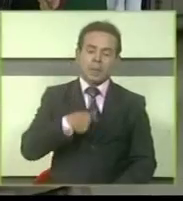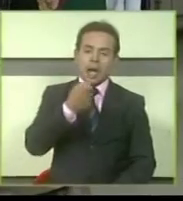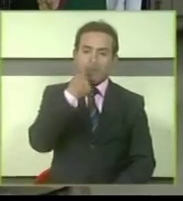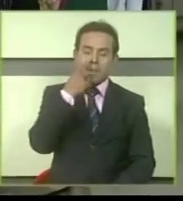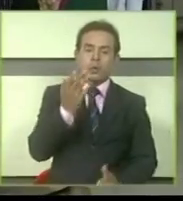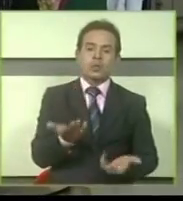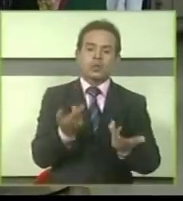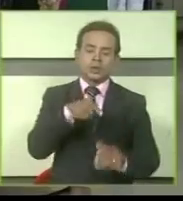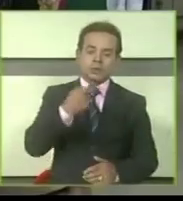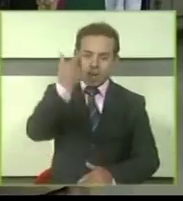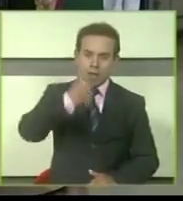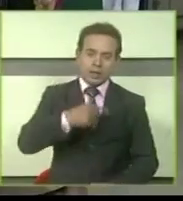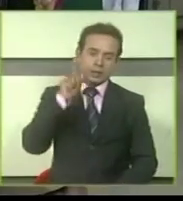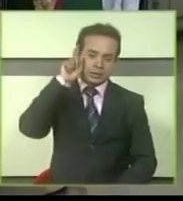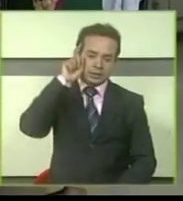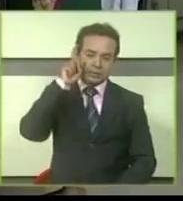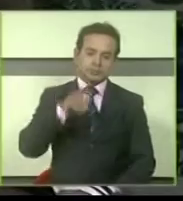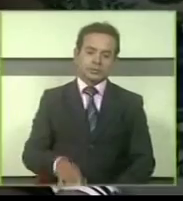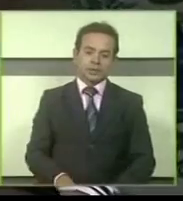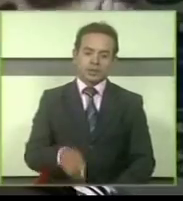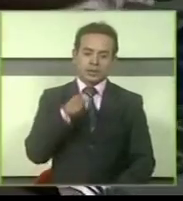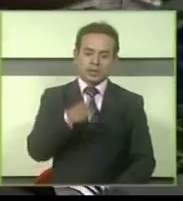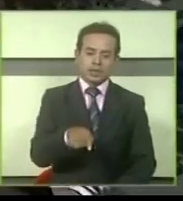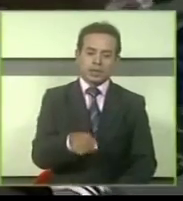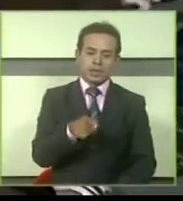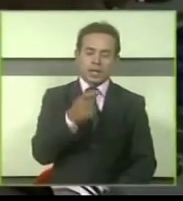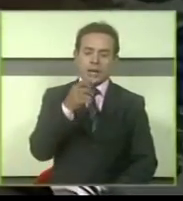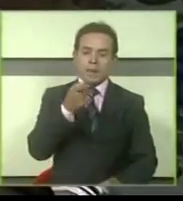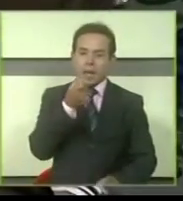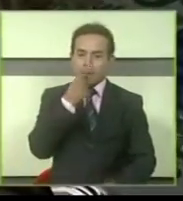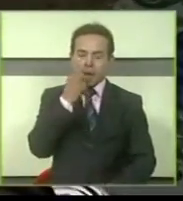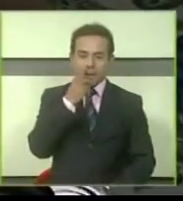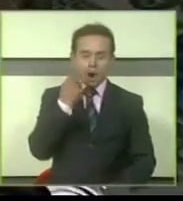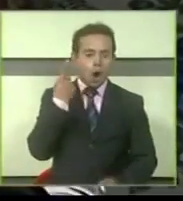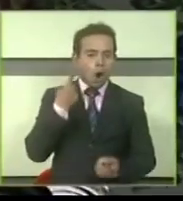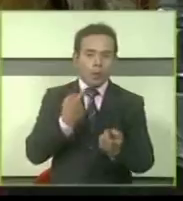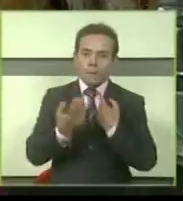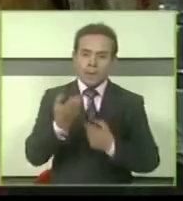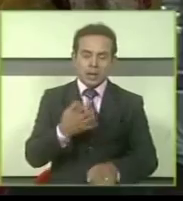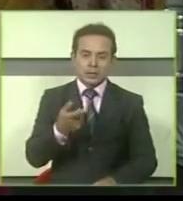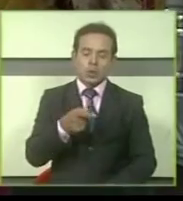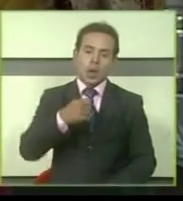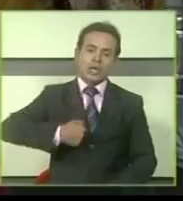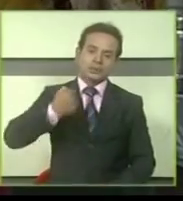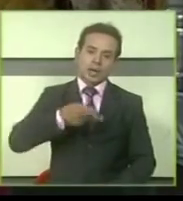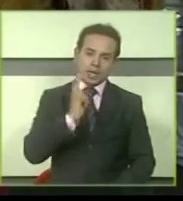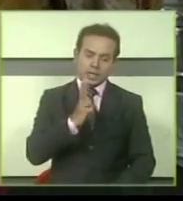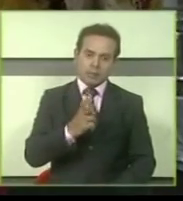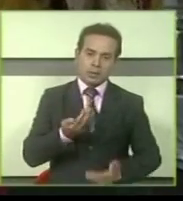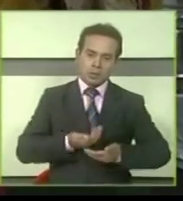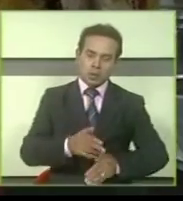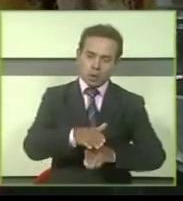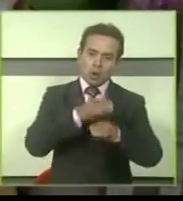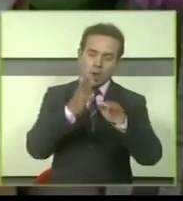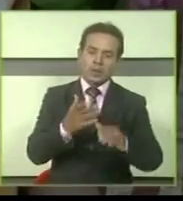অনেক কিছুই তো আমাদের অজানাই থেকে যায়, যেমনটা অজানা আরাবির ভবিষ্যৎ, এটাই হয়তো ভাগ্য। তাহলে দেখা যাক ভাগ্য কোথায় নিয়ে